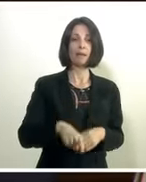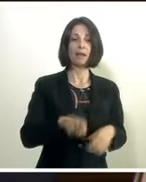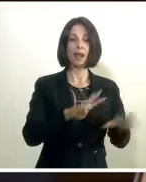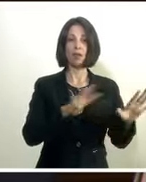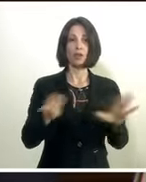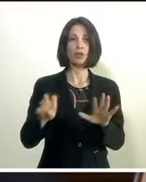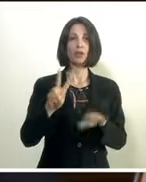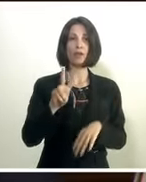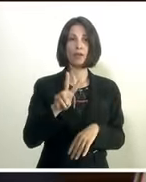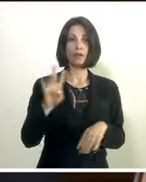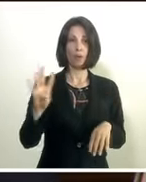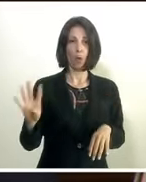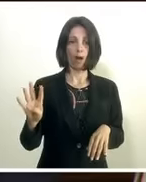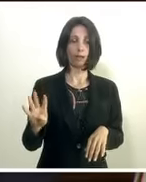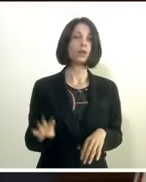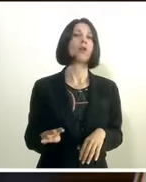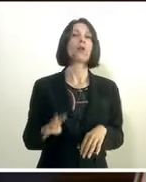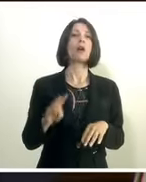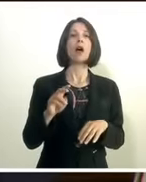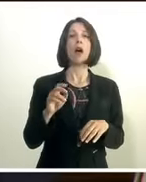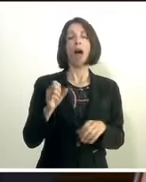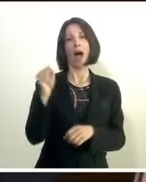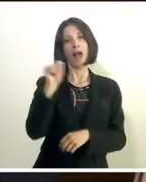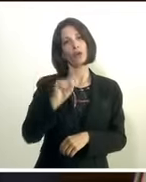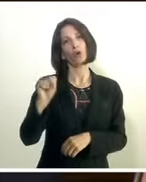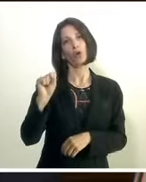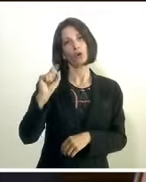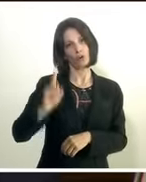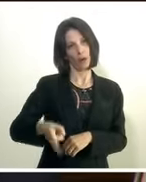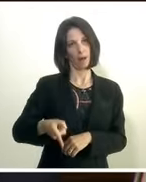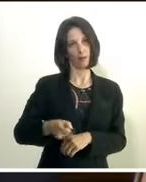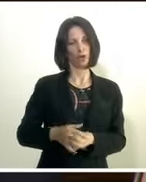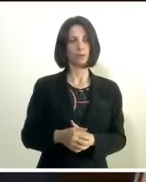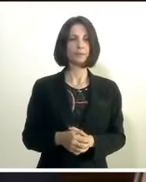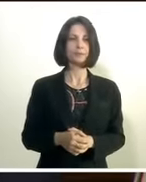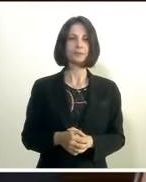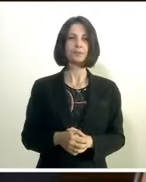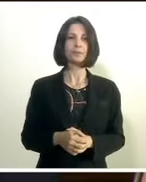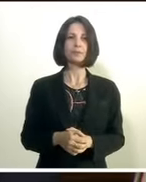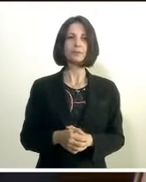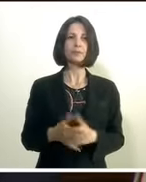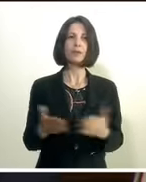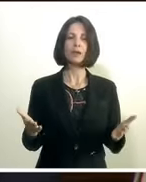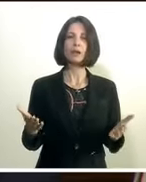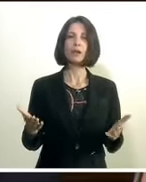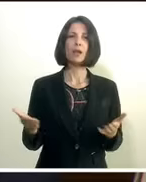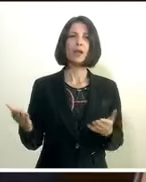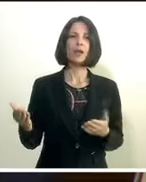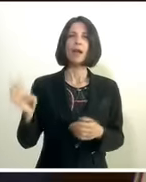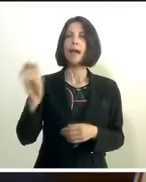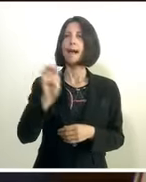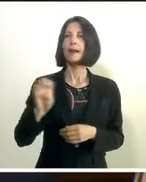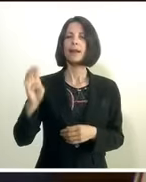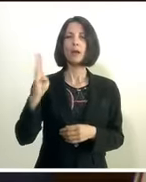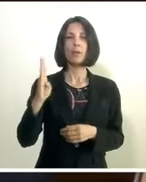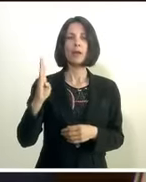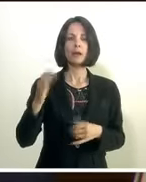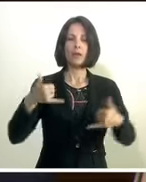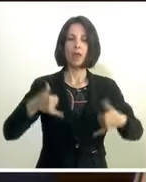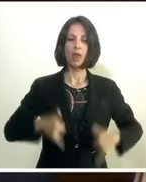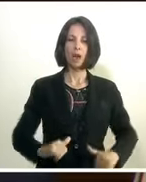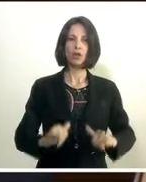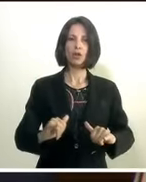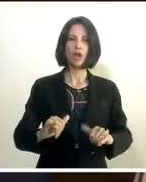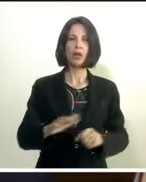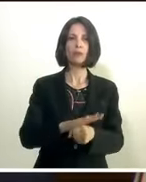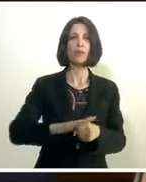1927 Antonio Gramsci in questa realtà così ricca di esempi e stimoli Enrico Berlinguer nasce in una famiglia